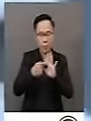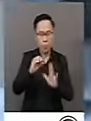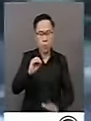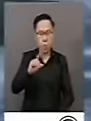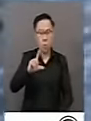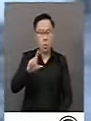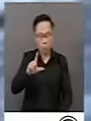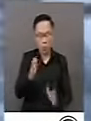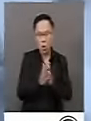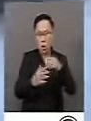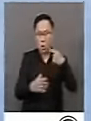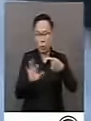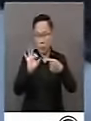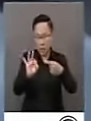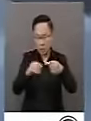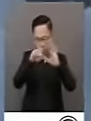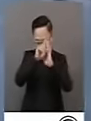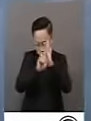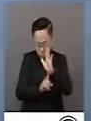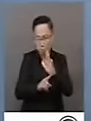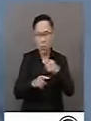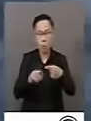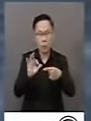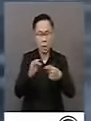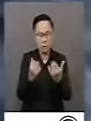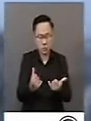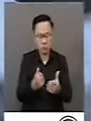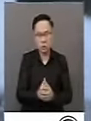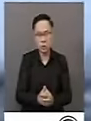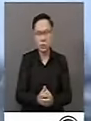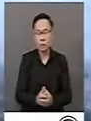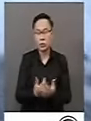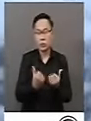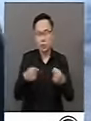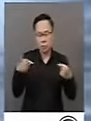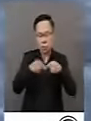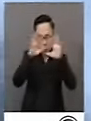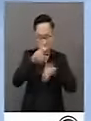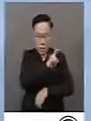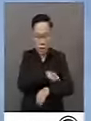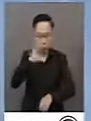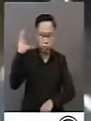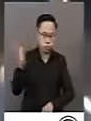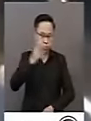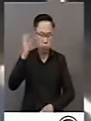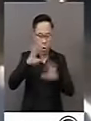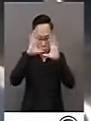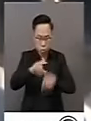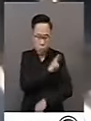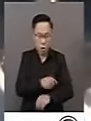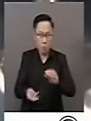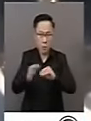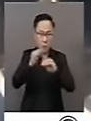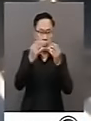เซียซึ่งเป็นอุณหภูมิที่ต่ำสุดในปีนี้และจากวันนี้เป็นต้นไปพายุหิมะจะเริ่มทวีความรุนแรงเพิ่มมากขึ้น